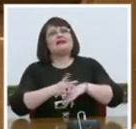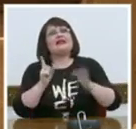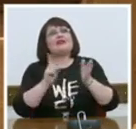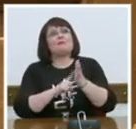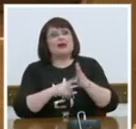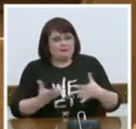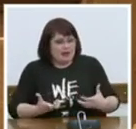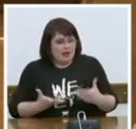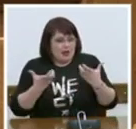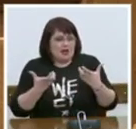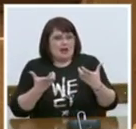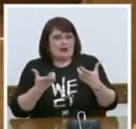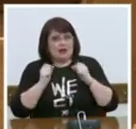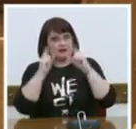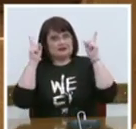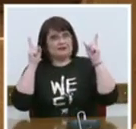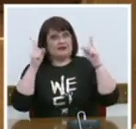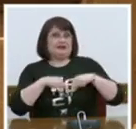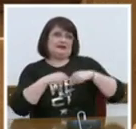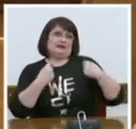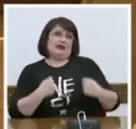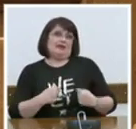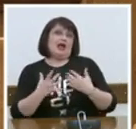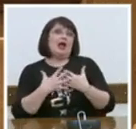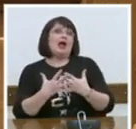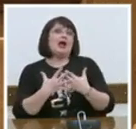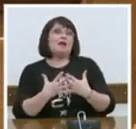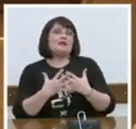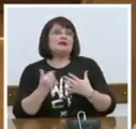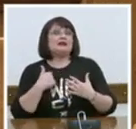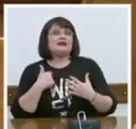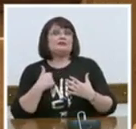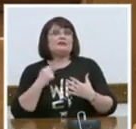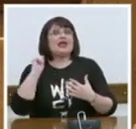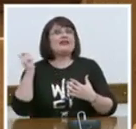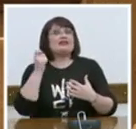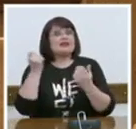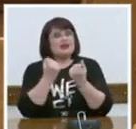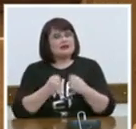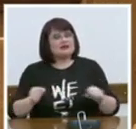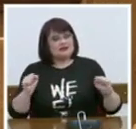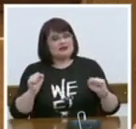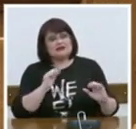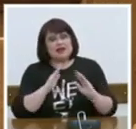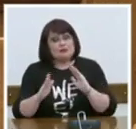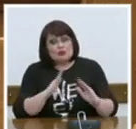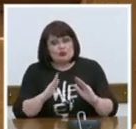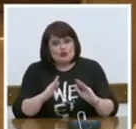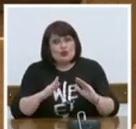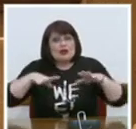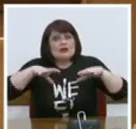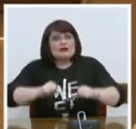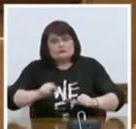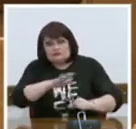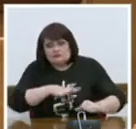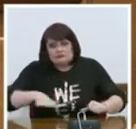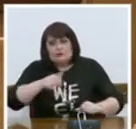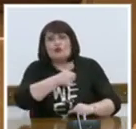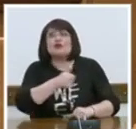Ελλήνων. Αγαπητοί μου, δεν προασπίζουν την εθνική ανεξαρτησία και την εδαφική ακεραιότητα μόνο